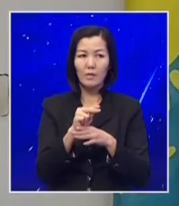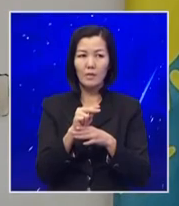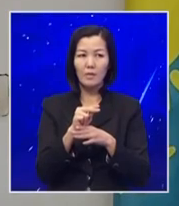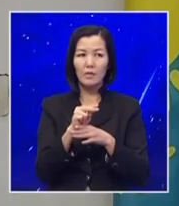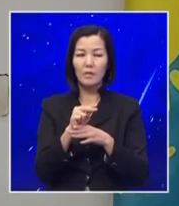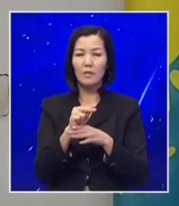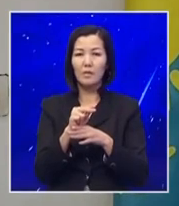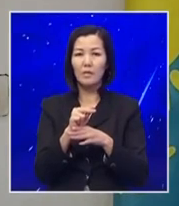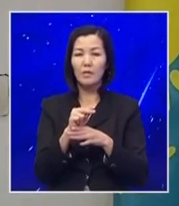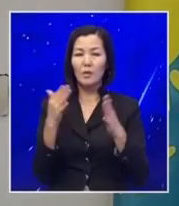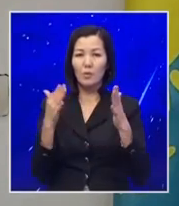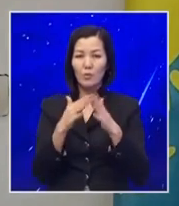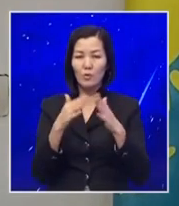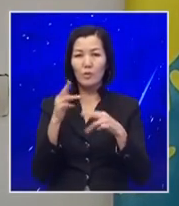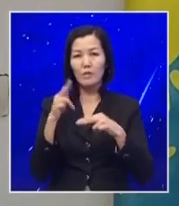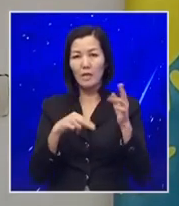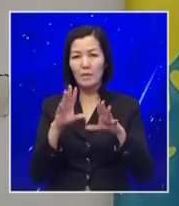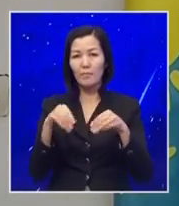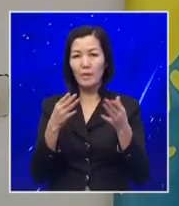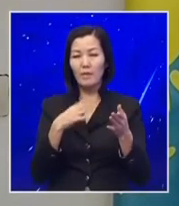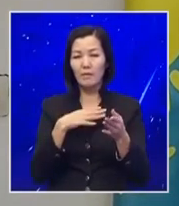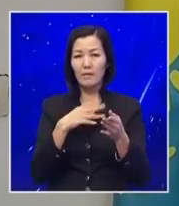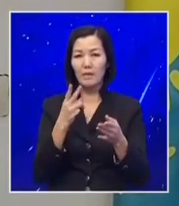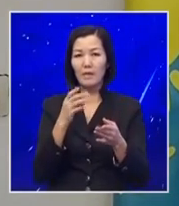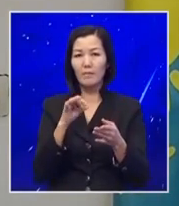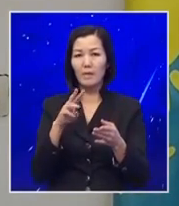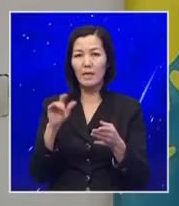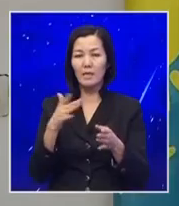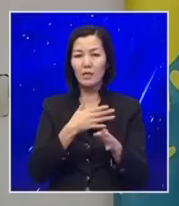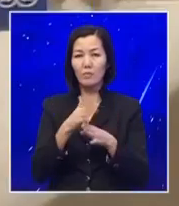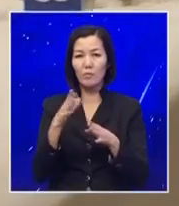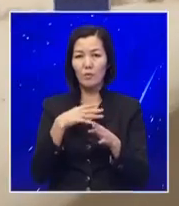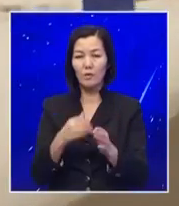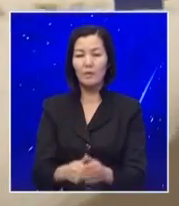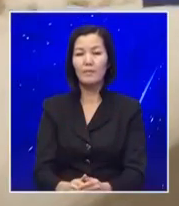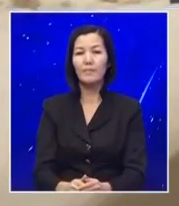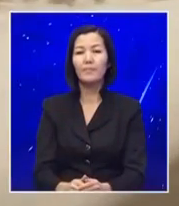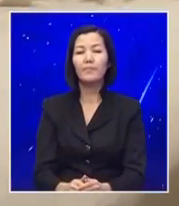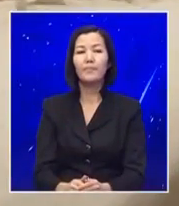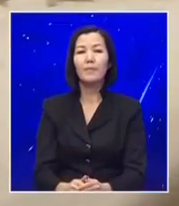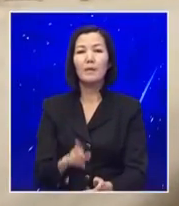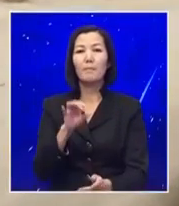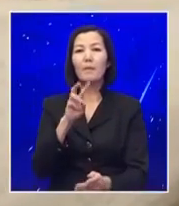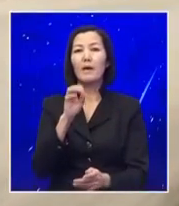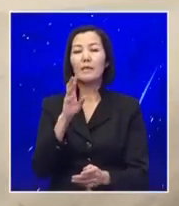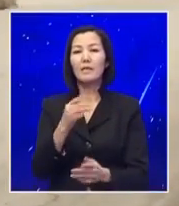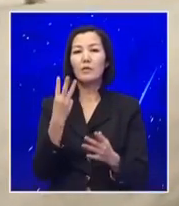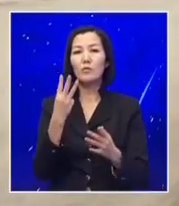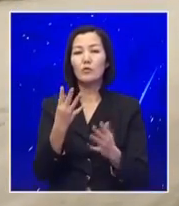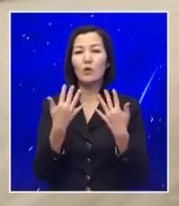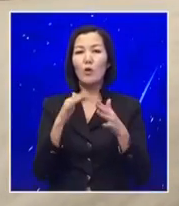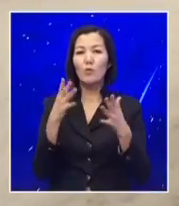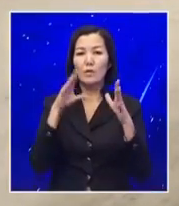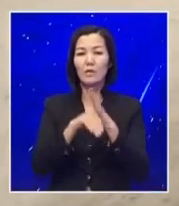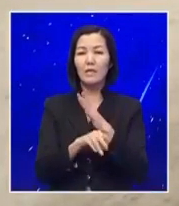Сөйінген жағы үйлер, мысалы, екімдерден астам қаражат бөлініп жатырмыз. Баханас ауылдық округінде үш елді мекен кіреді.